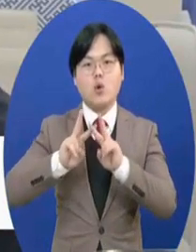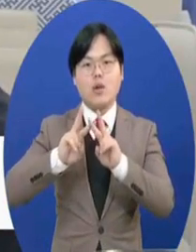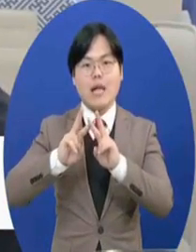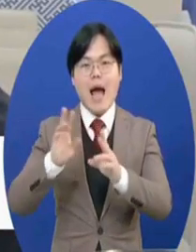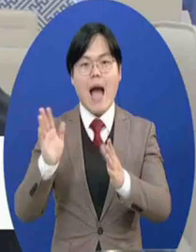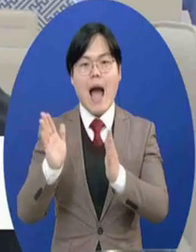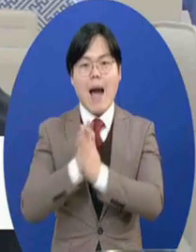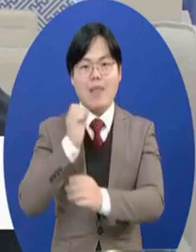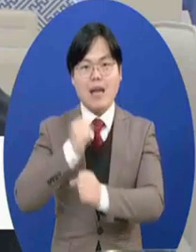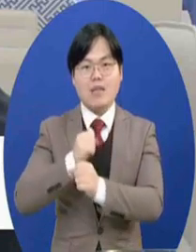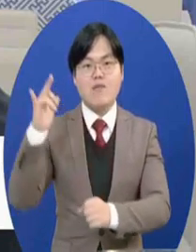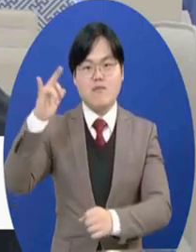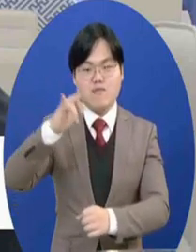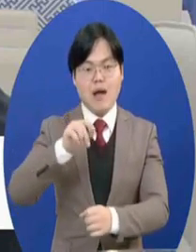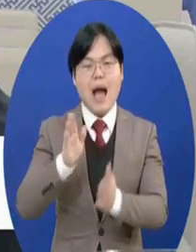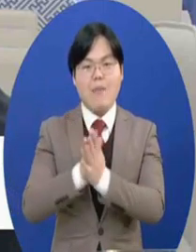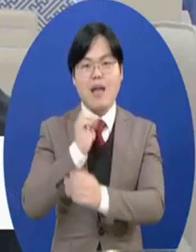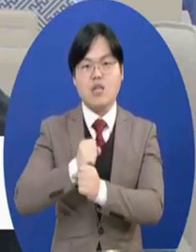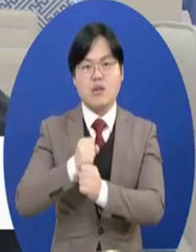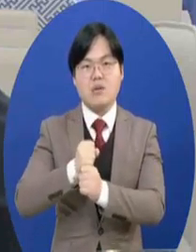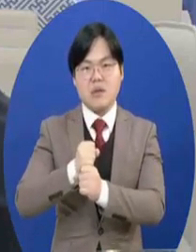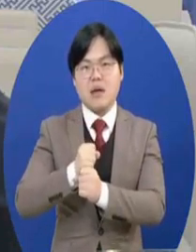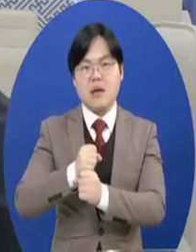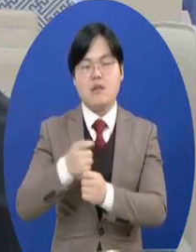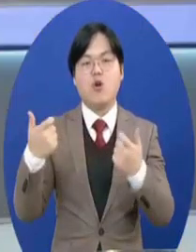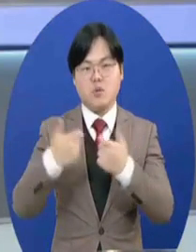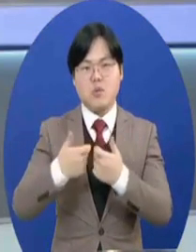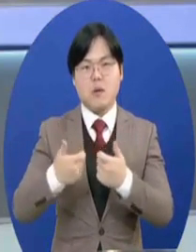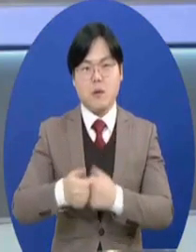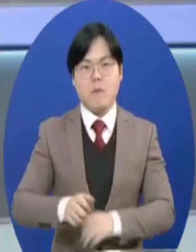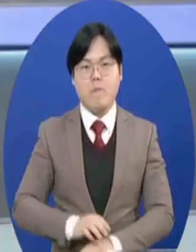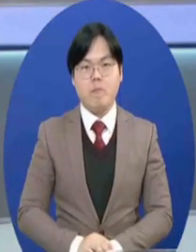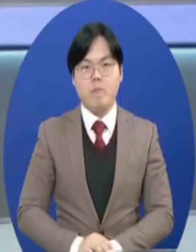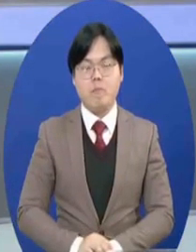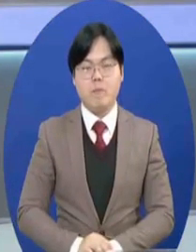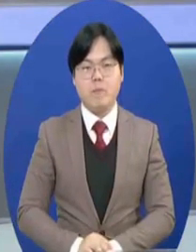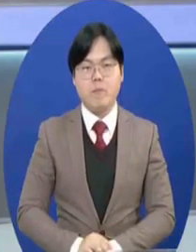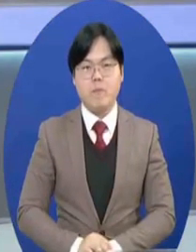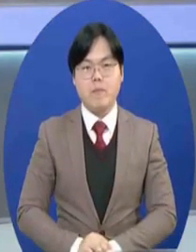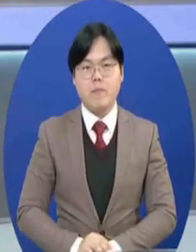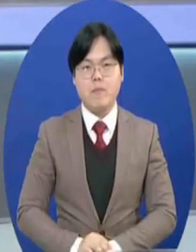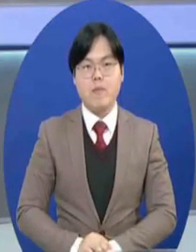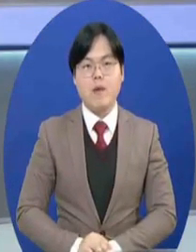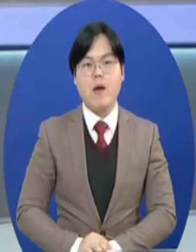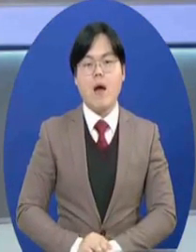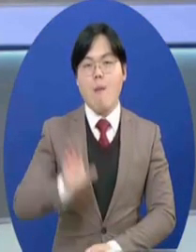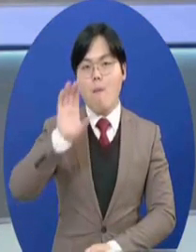ажиллахаа талууд нотолсон байна. Байгууллагын гүйцэтгэх удирдлага